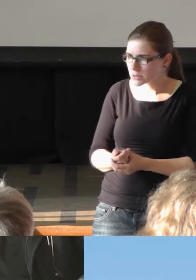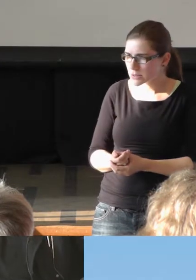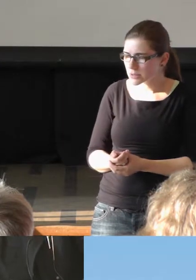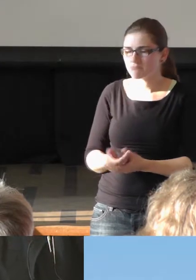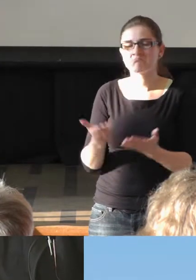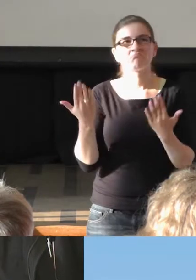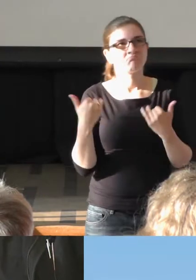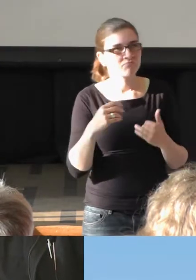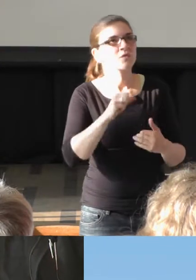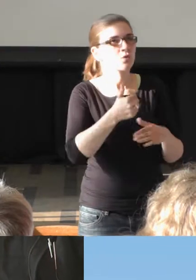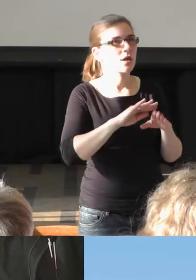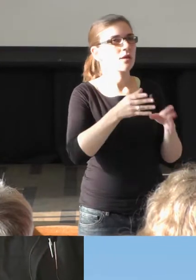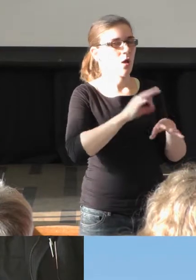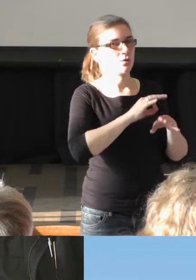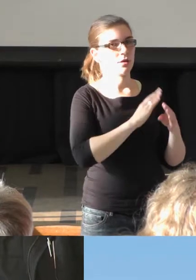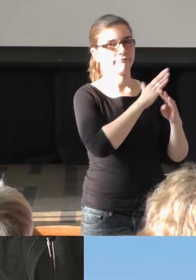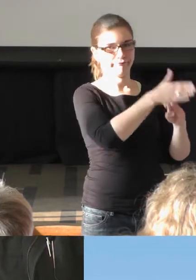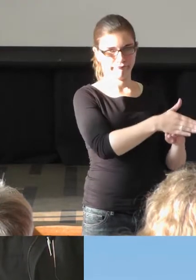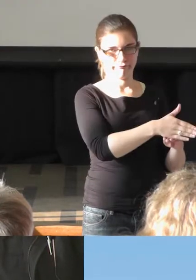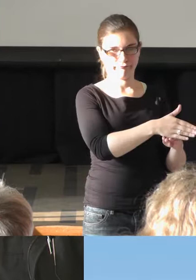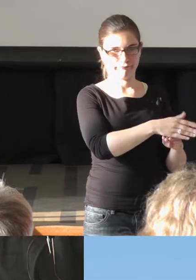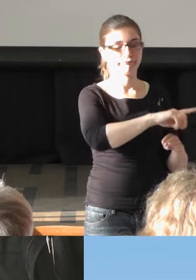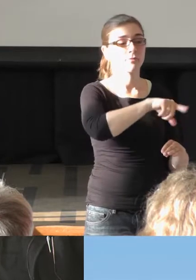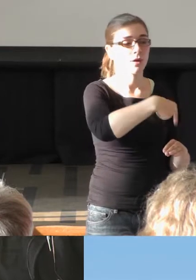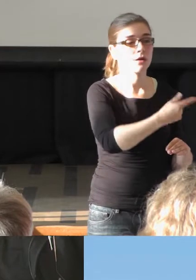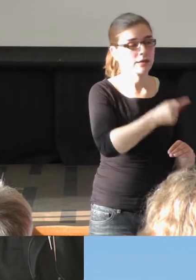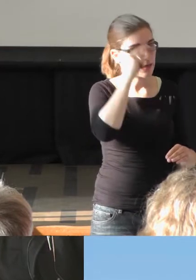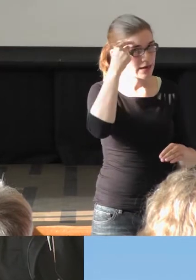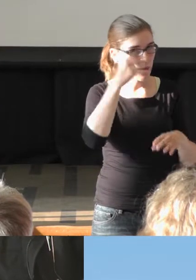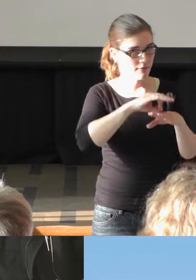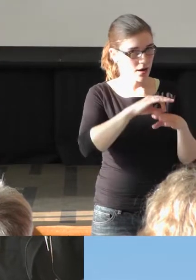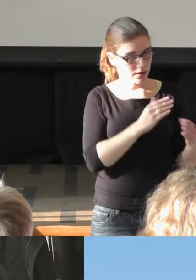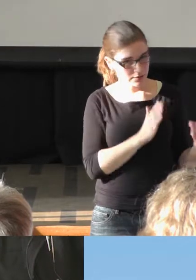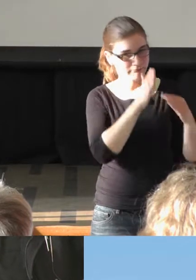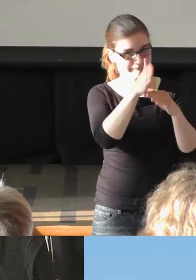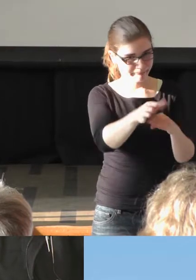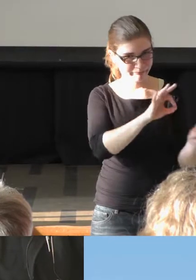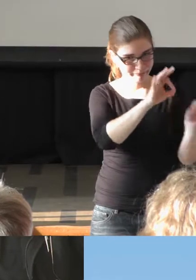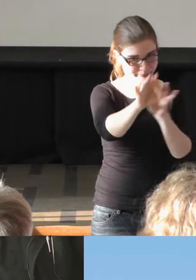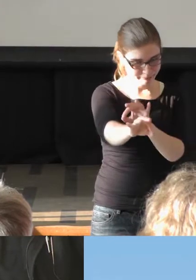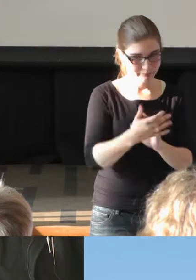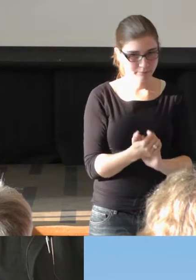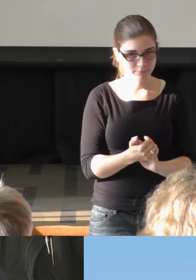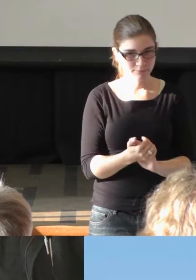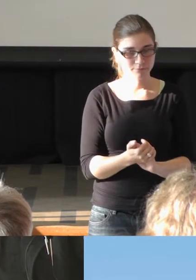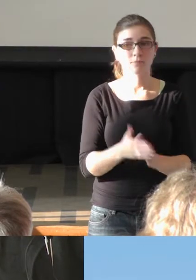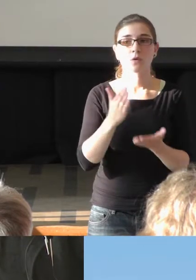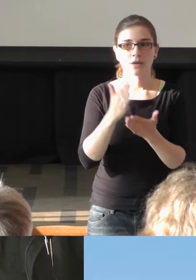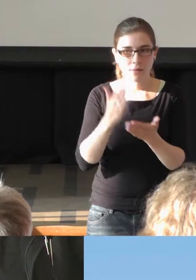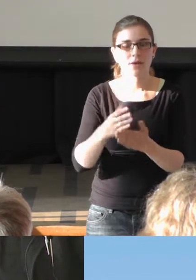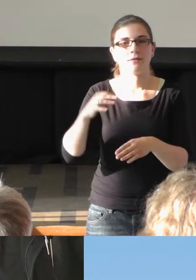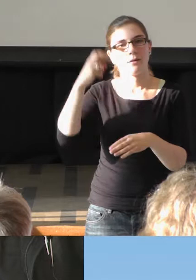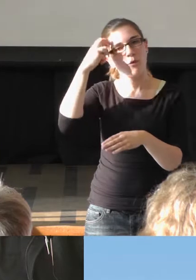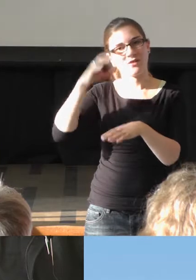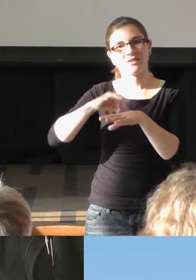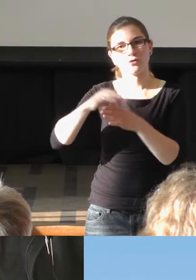Das ging von meinem Hausarzt aus zunächst zu einem Neurologen hin, nach auf Geismar. Anschließend war ich hier beim Prof. Dr. Ferber dann noch in